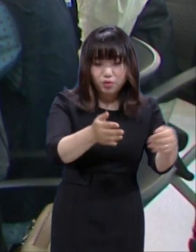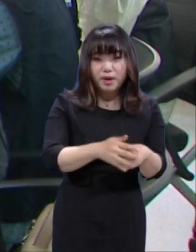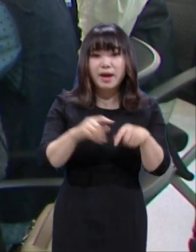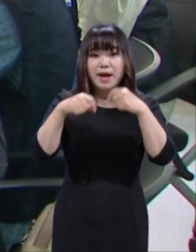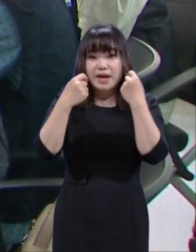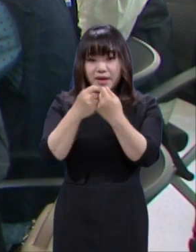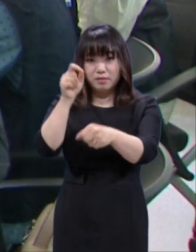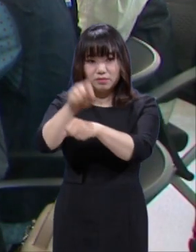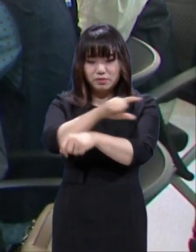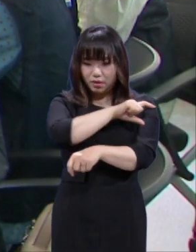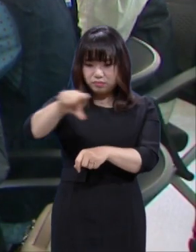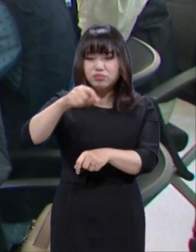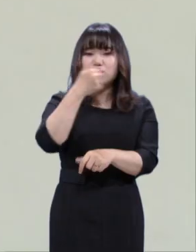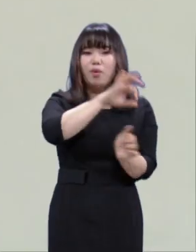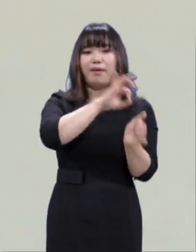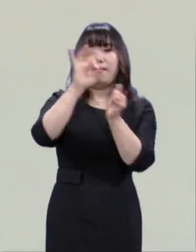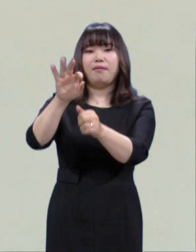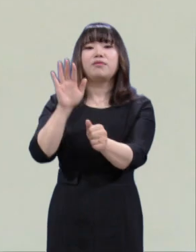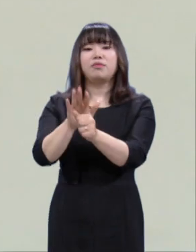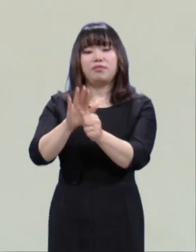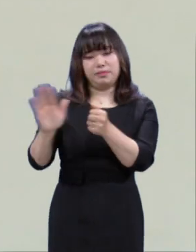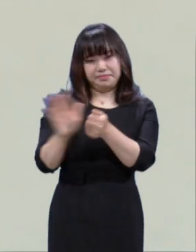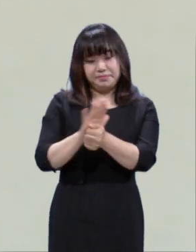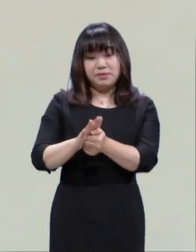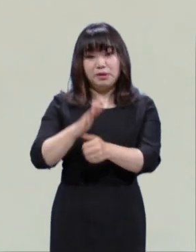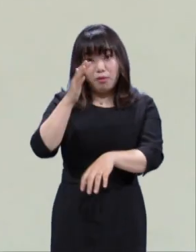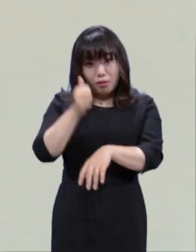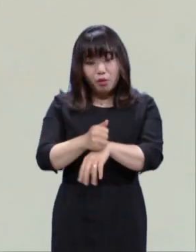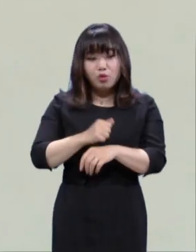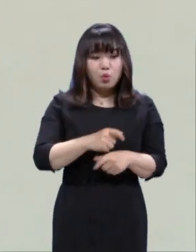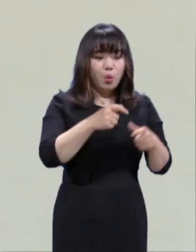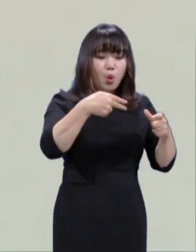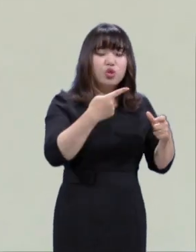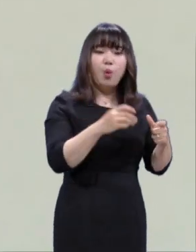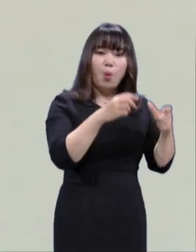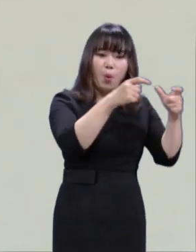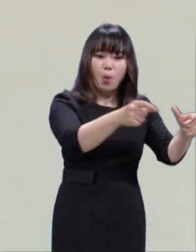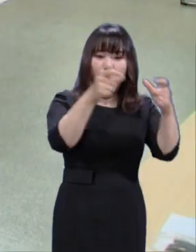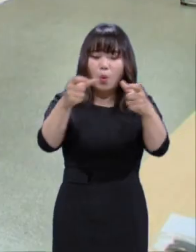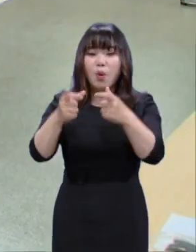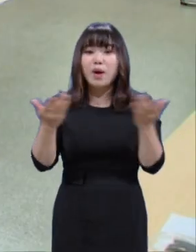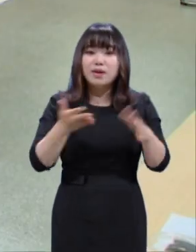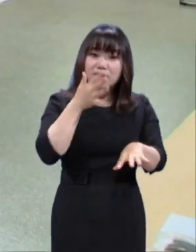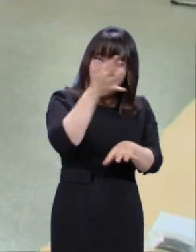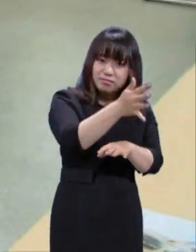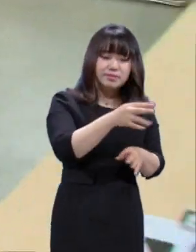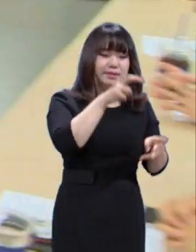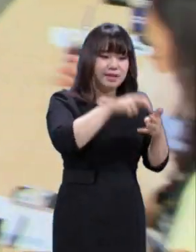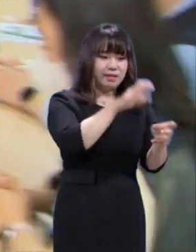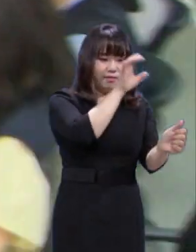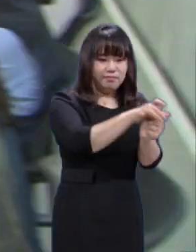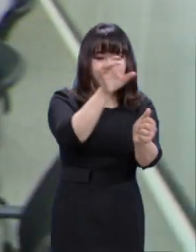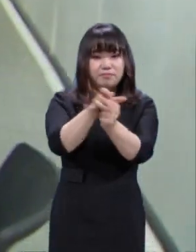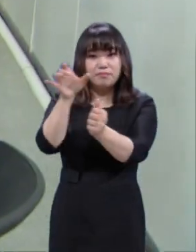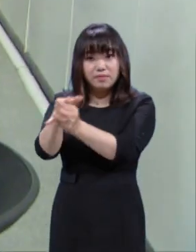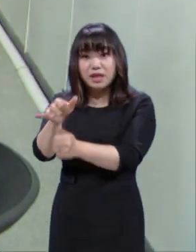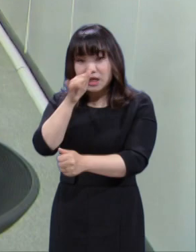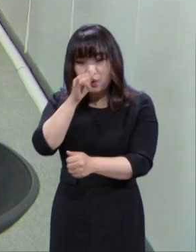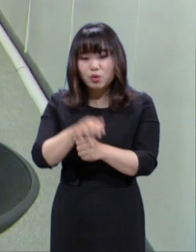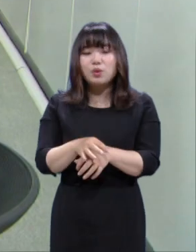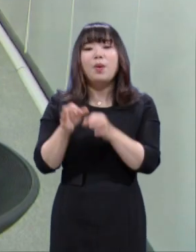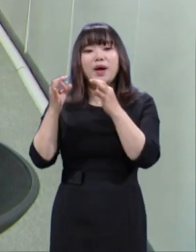민간기업으로의 이직을 지원합니다. 이를 위해 동단이 일자리 보장위원회를 설치해 일자리 보장센터와